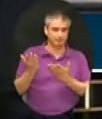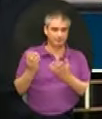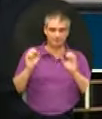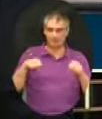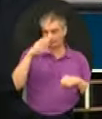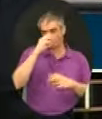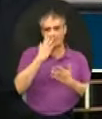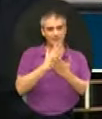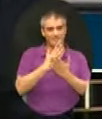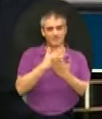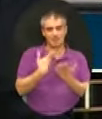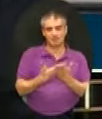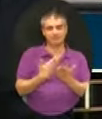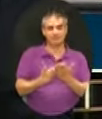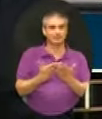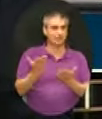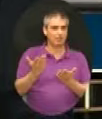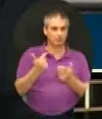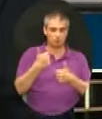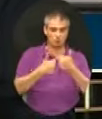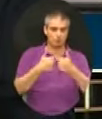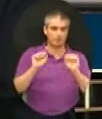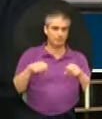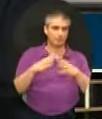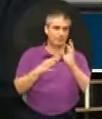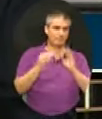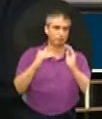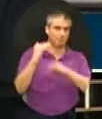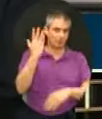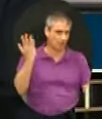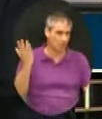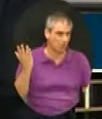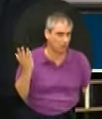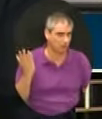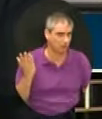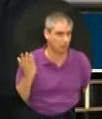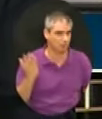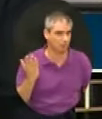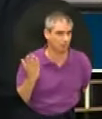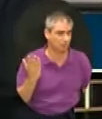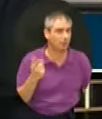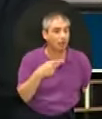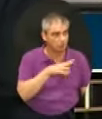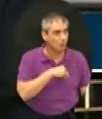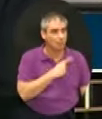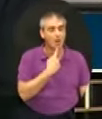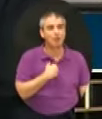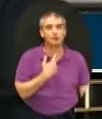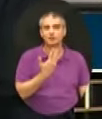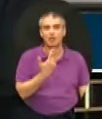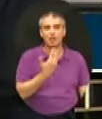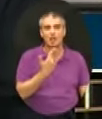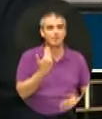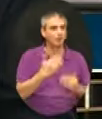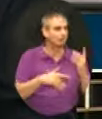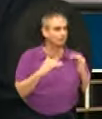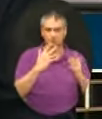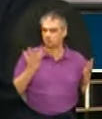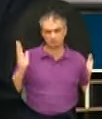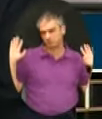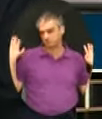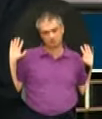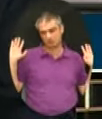שהנשיא אובמה כבר הציע כמועמד לבית משפט. מה, אין לה שיקולת משלה? אני שואלת, את יכולה לומר בכמה זה ייגמר? לא,